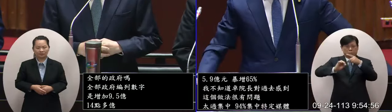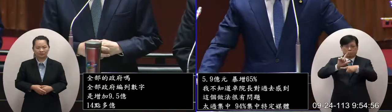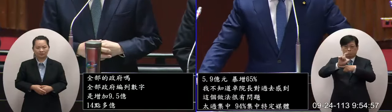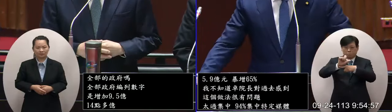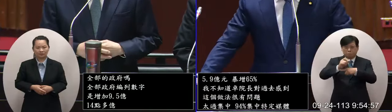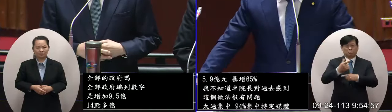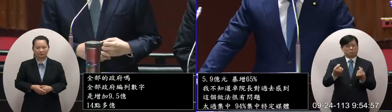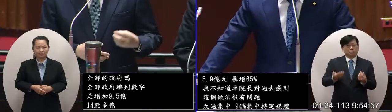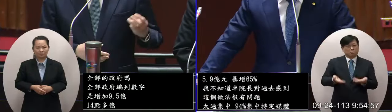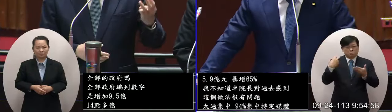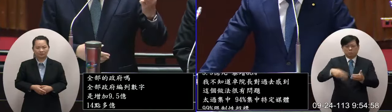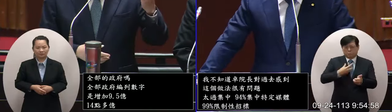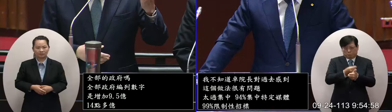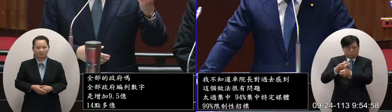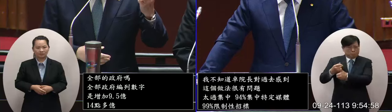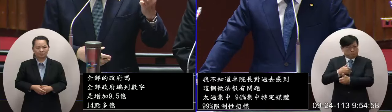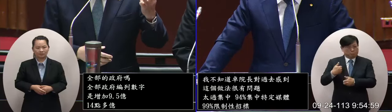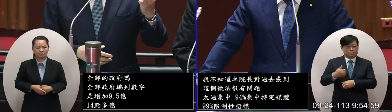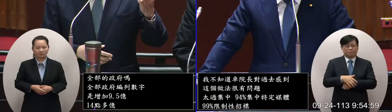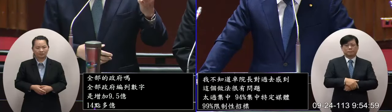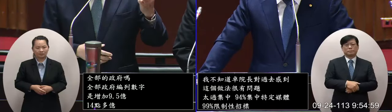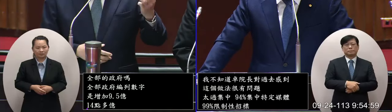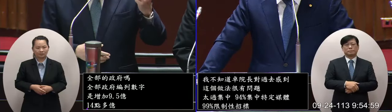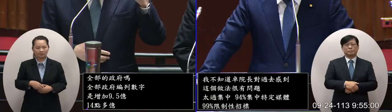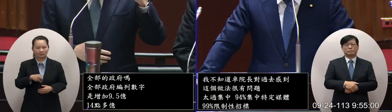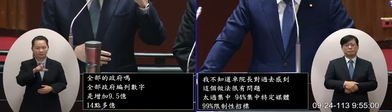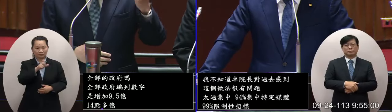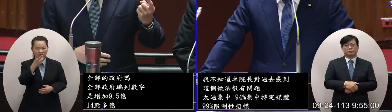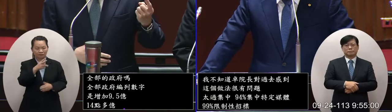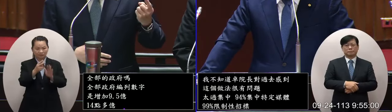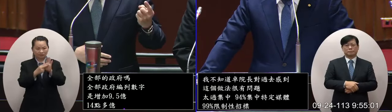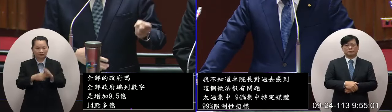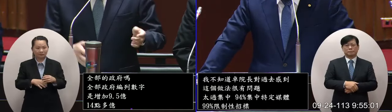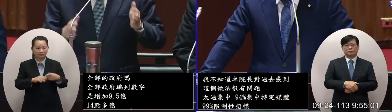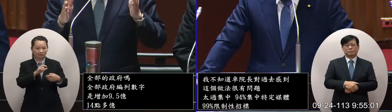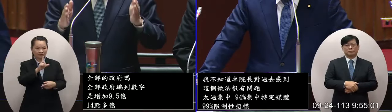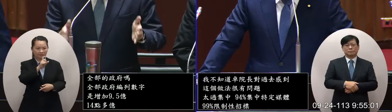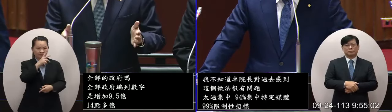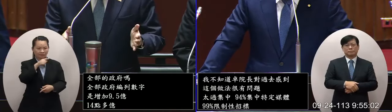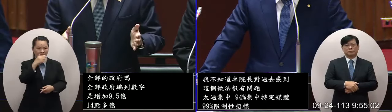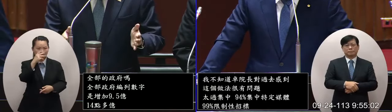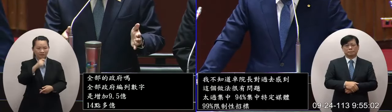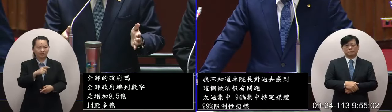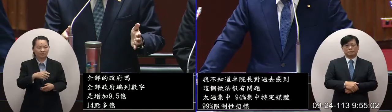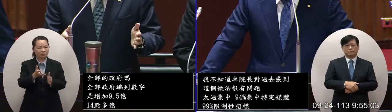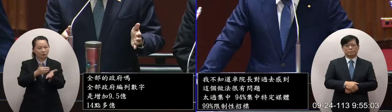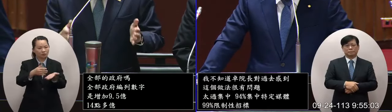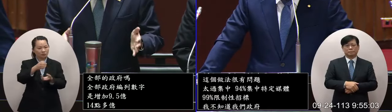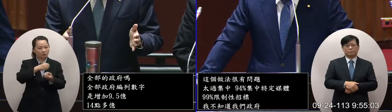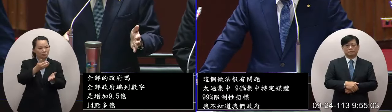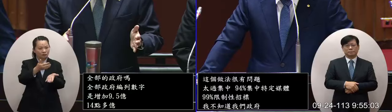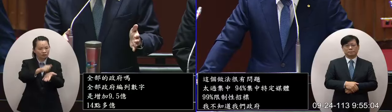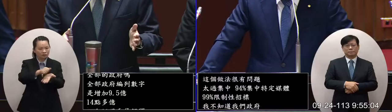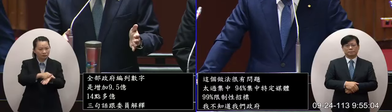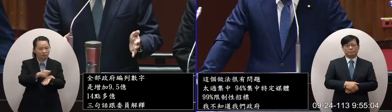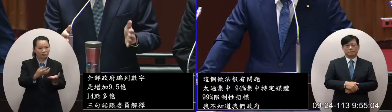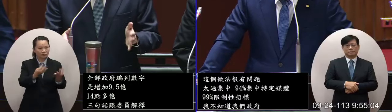65%预算让你去洗脑啊？ 三句话跟委员解释。14.93亿是我们预算数编列的数